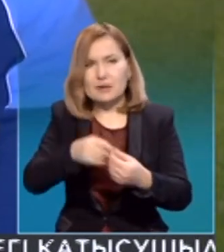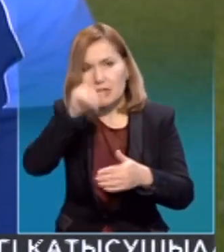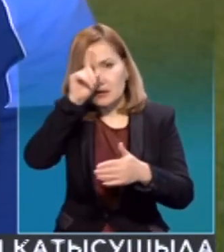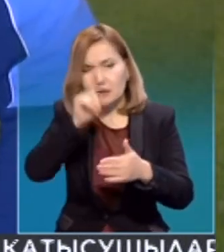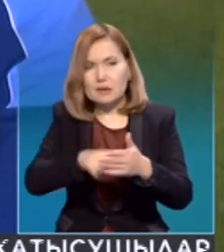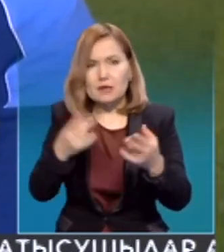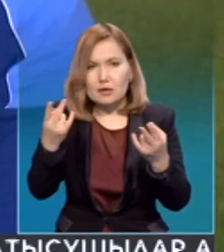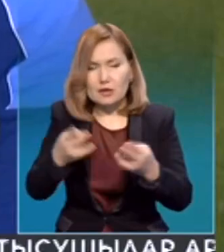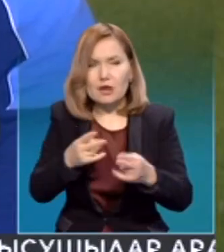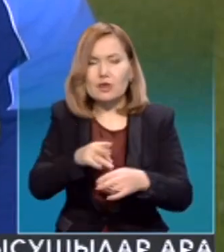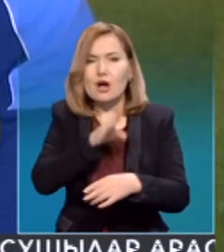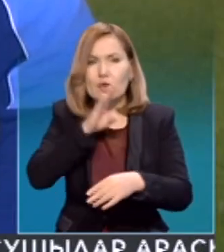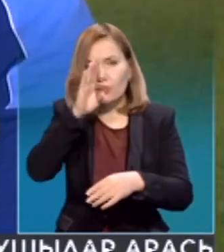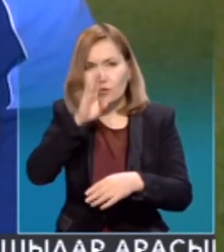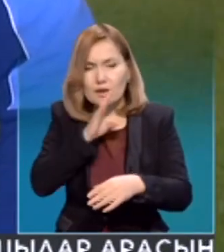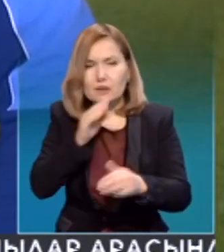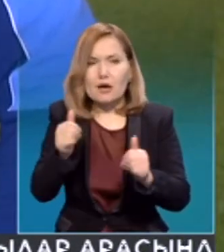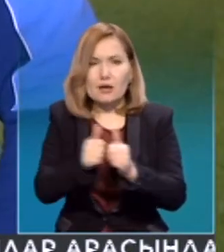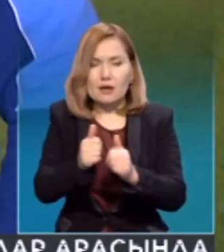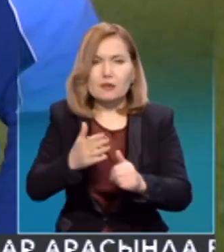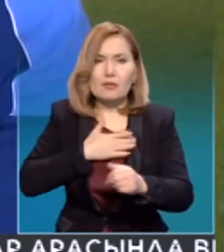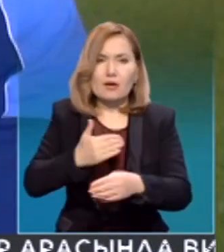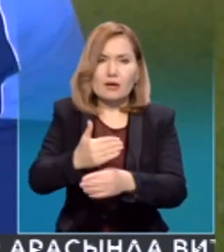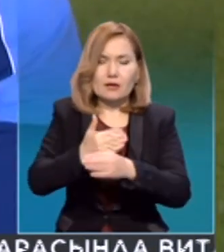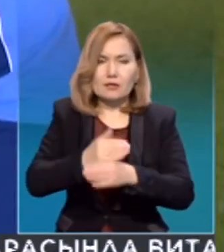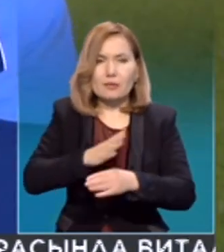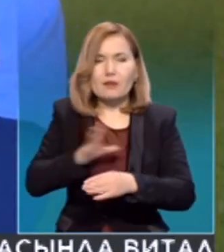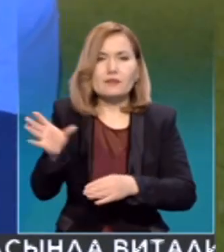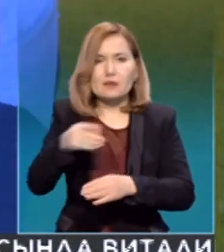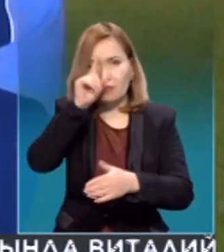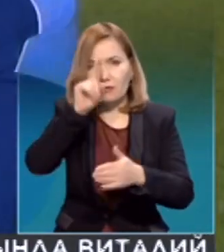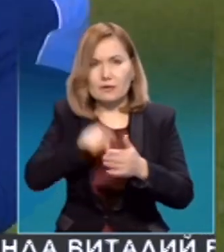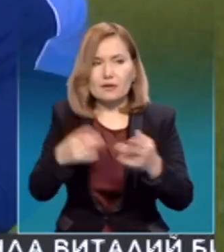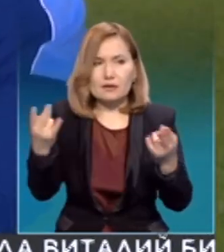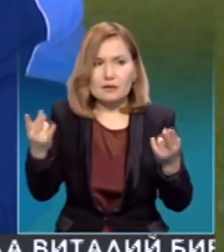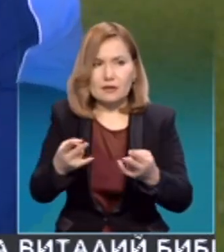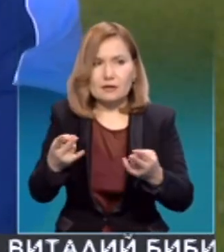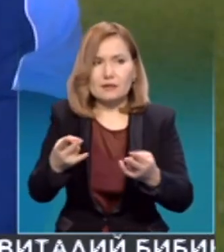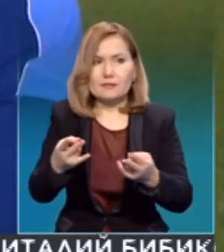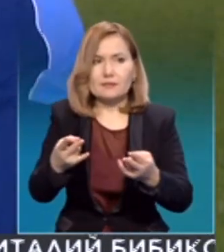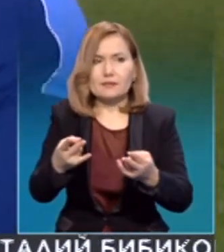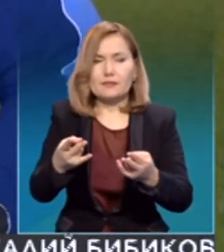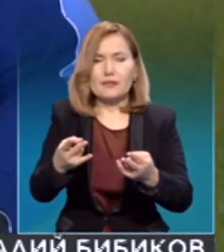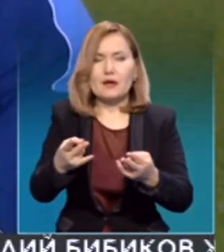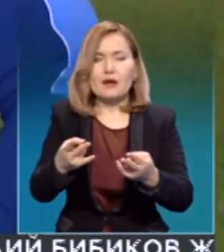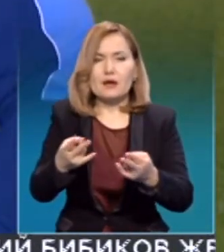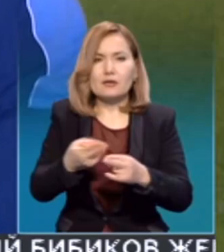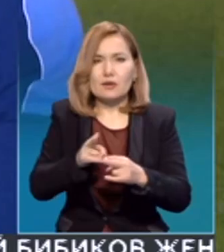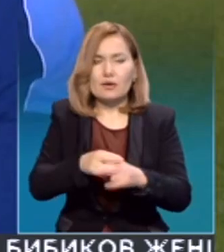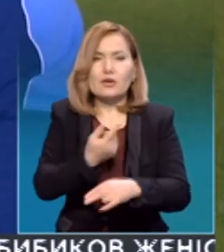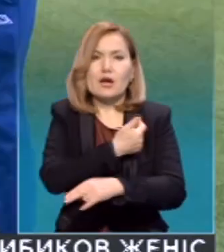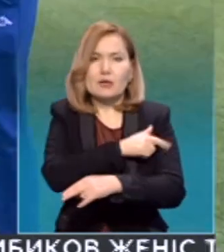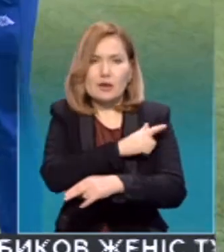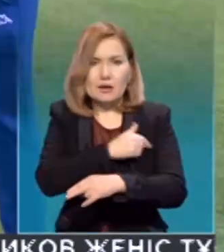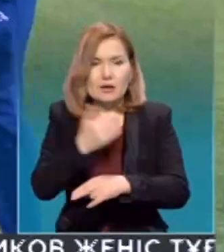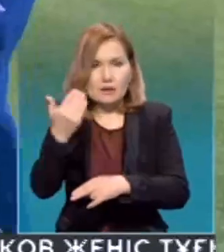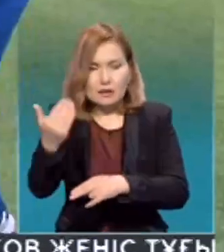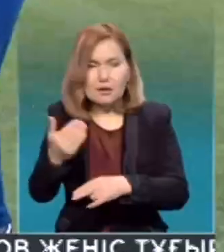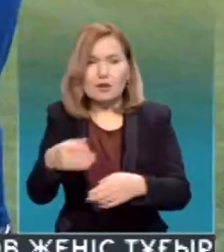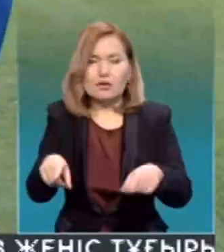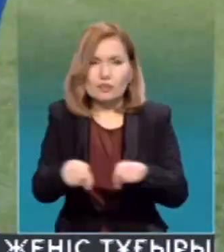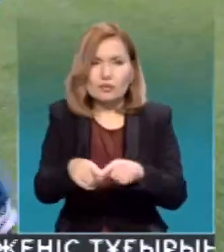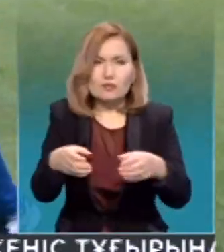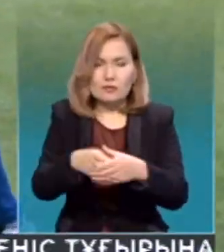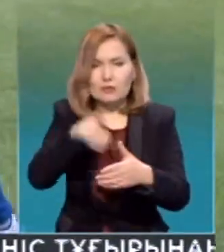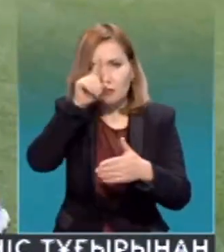де туысқандарына, қасында болған адамдарына бүкіліне сену керек. Даже элементарно дәрігерлерге сену керек. В